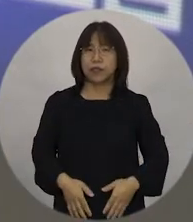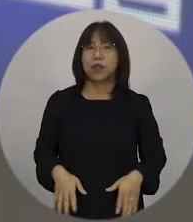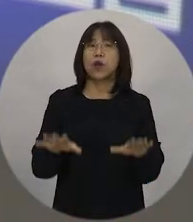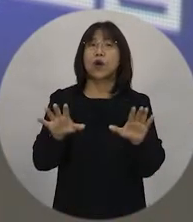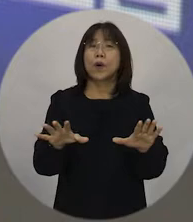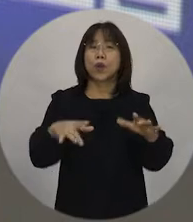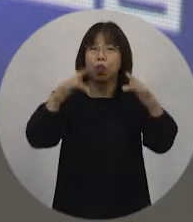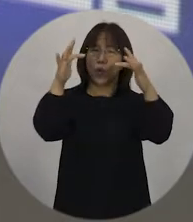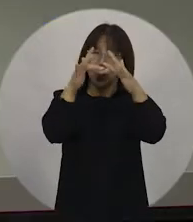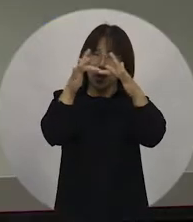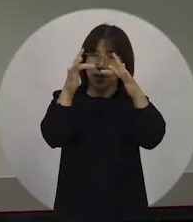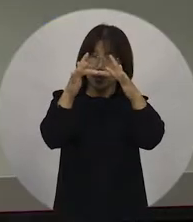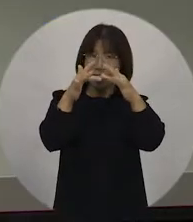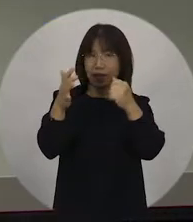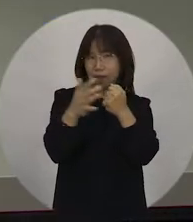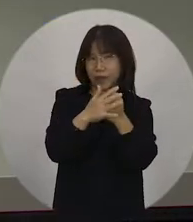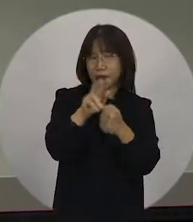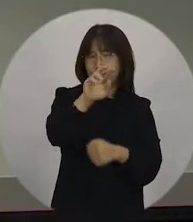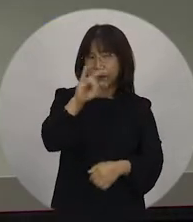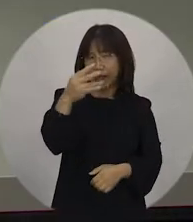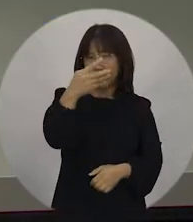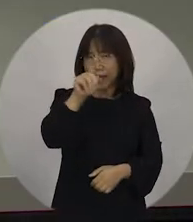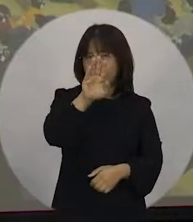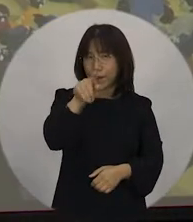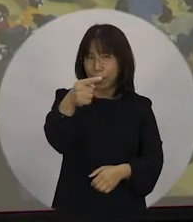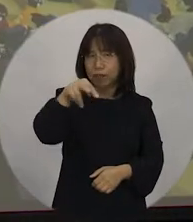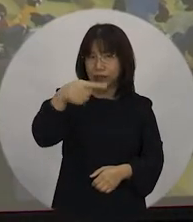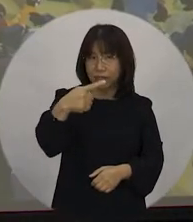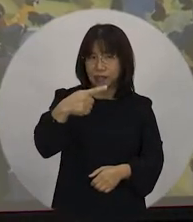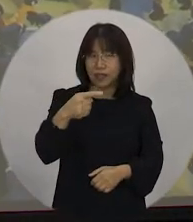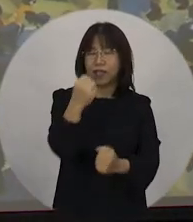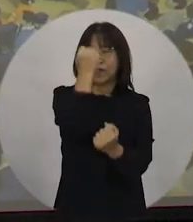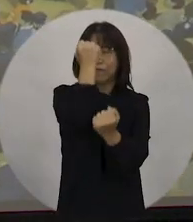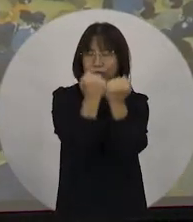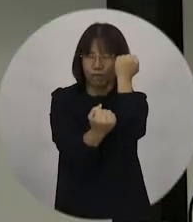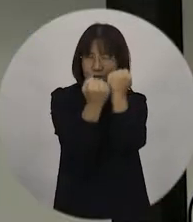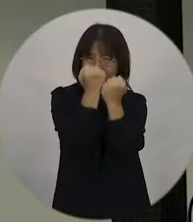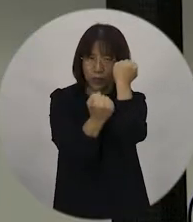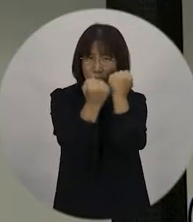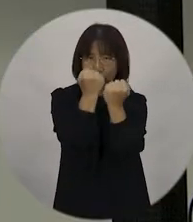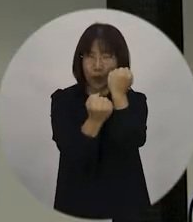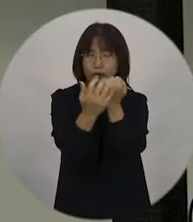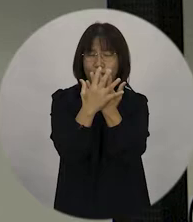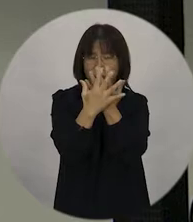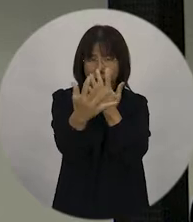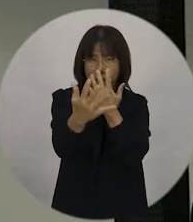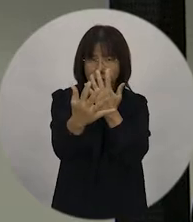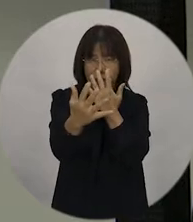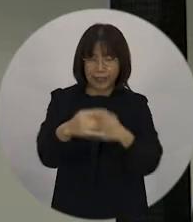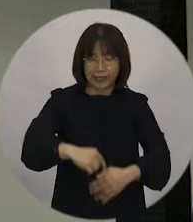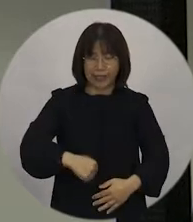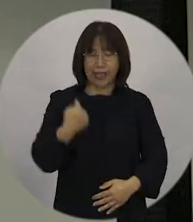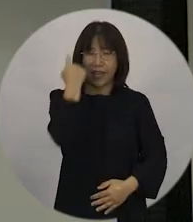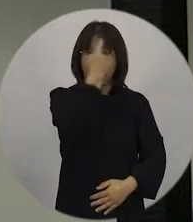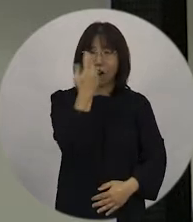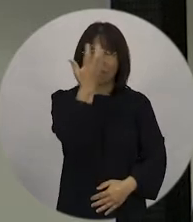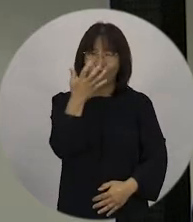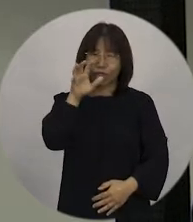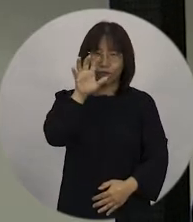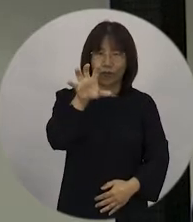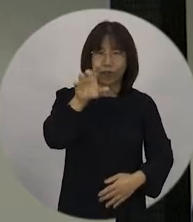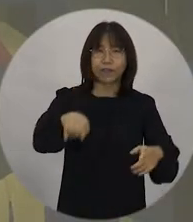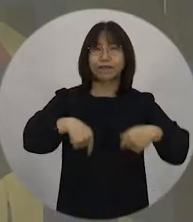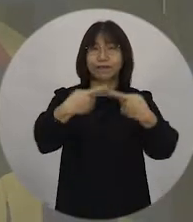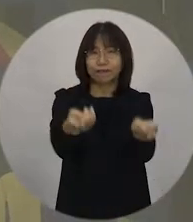올해는 온라인 환경에 발맞춰 메타버스 플랫폼에 워크숍을 마련했으며 위원들은 각자의 아바타로 접속해